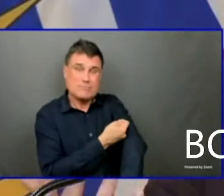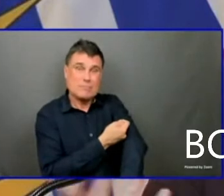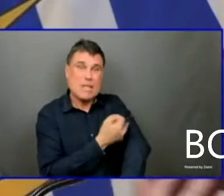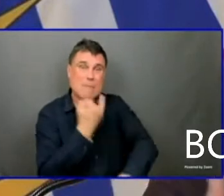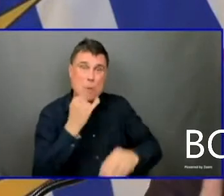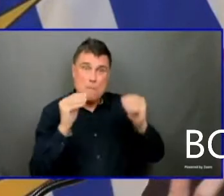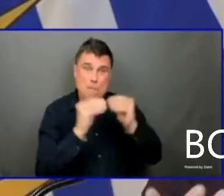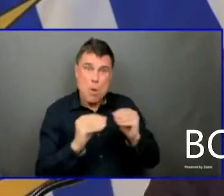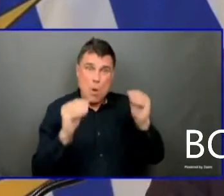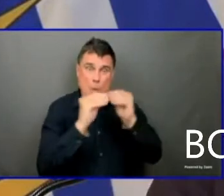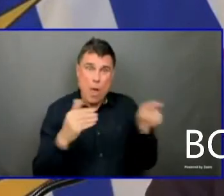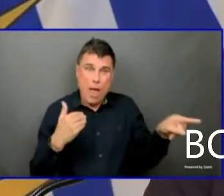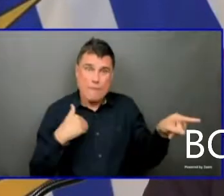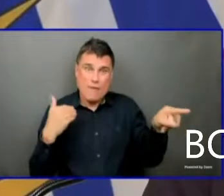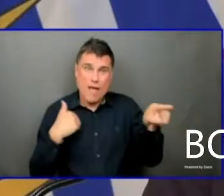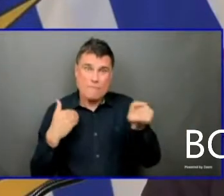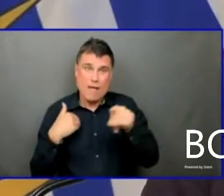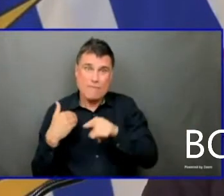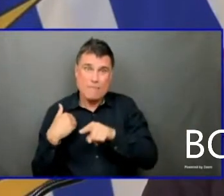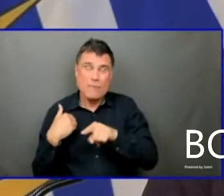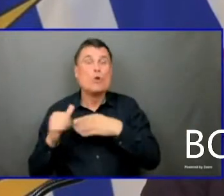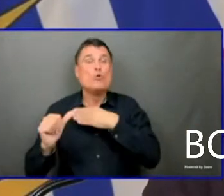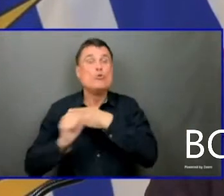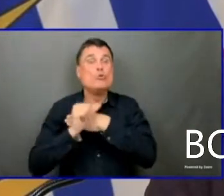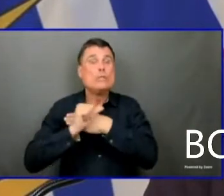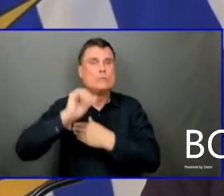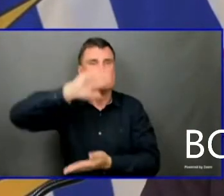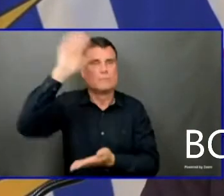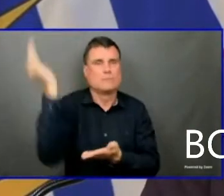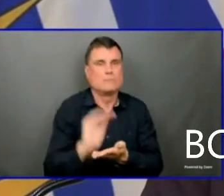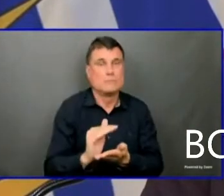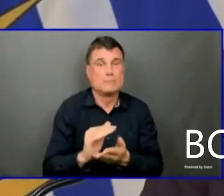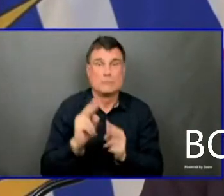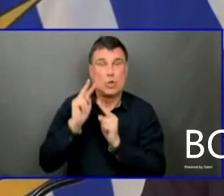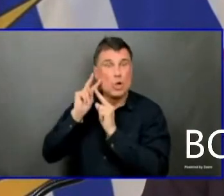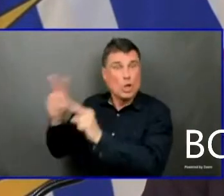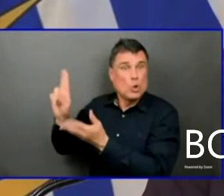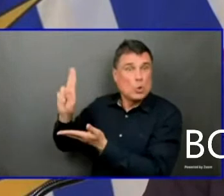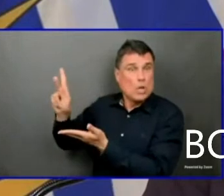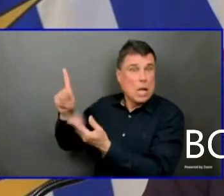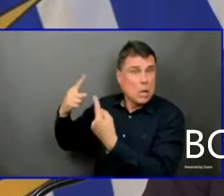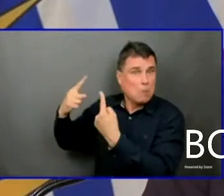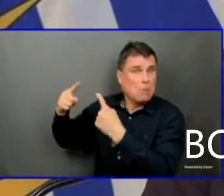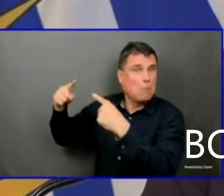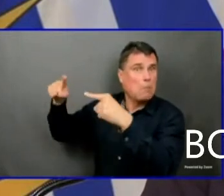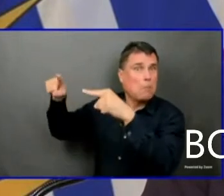the UK. 4月份的时候对阿斯利康的暂